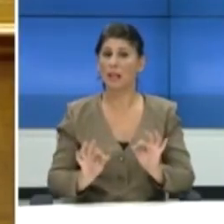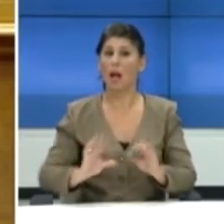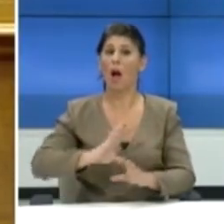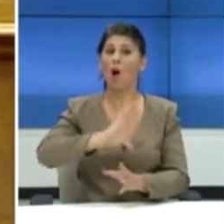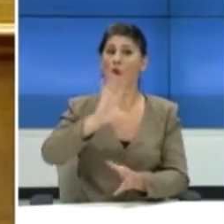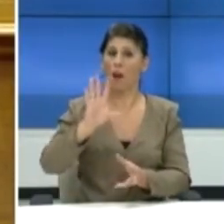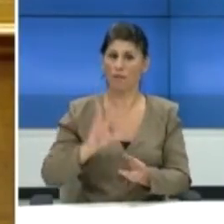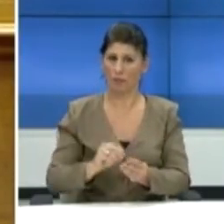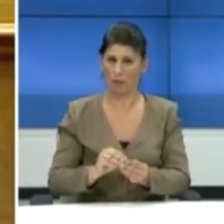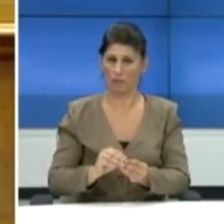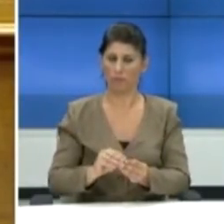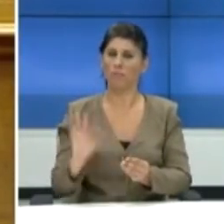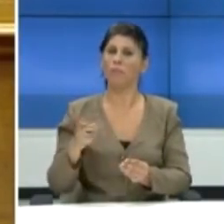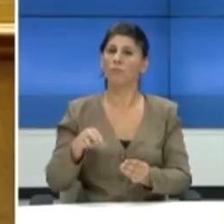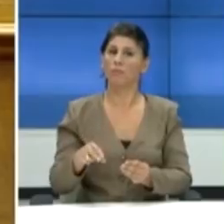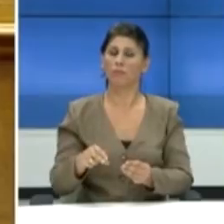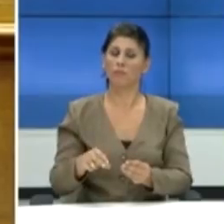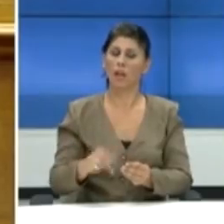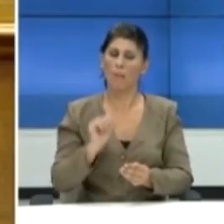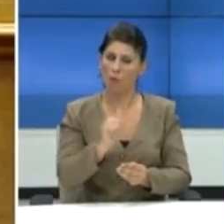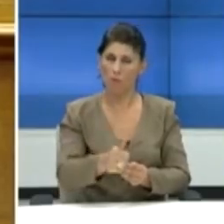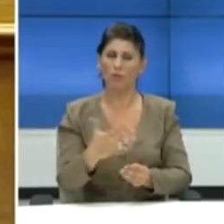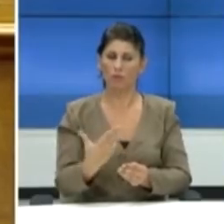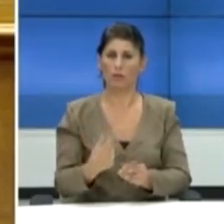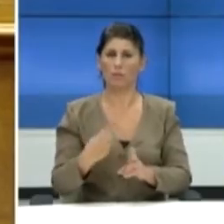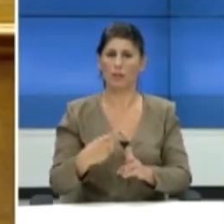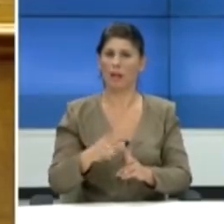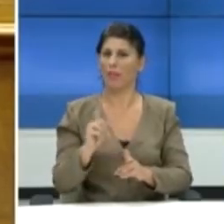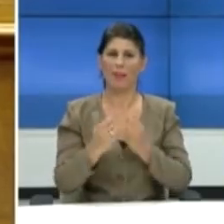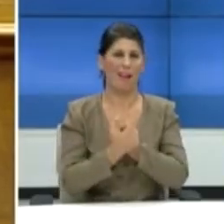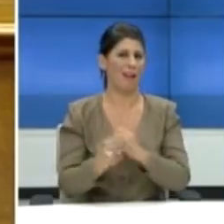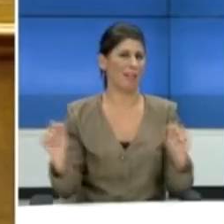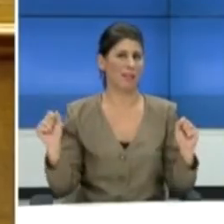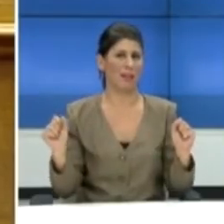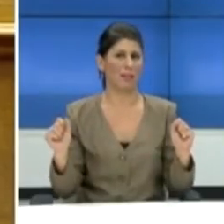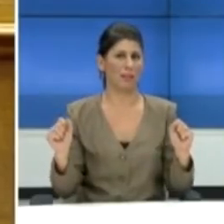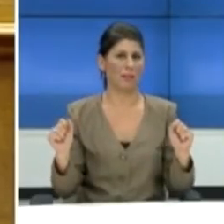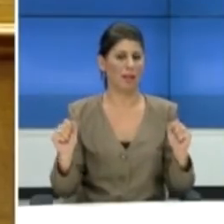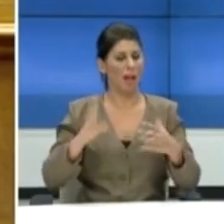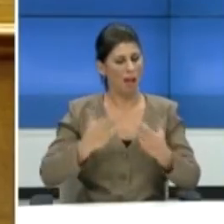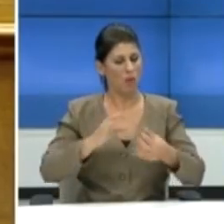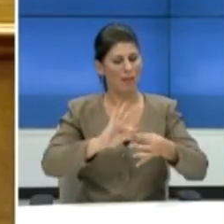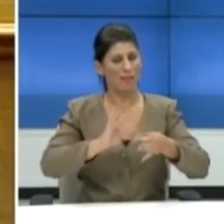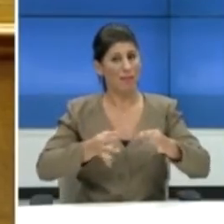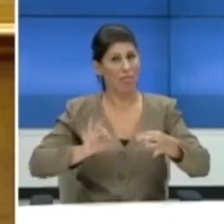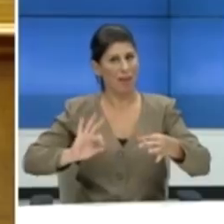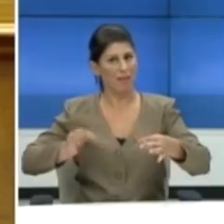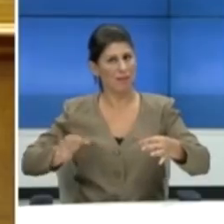όλα αυτά, παρά τη σχετική τους αυτοτέλεια, δεν είναι ανεξάρτητα το ένα από το άλλο,